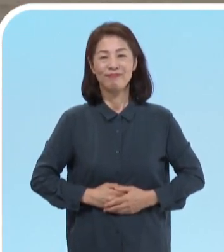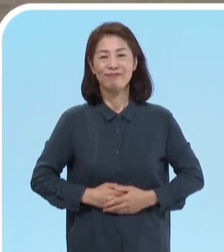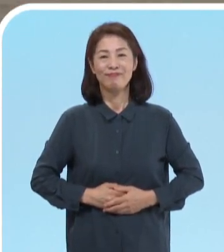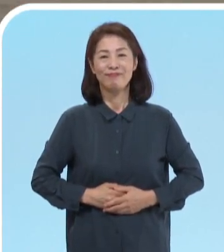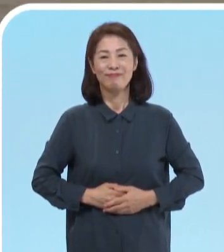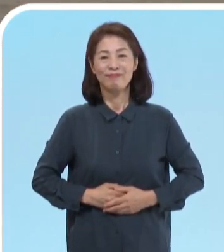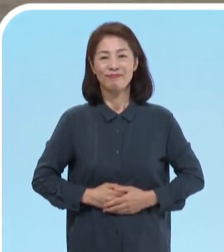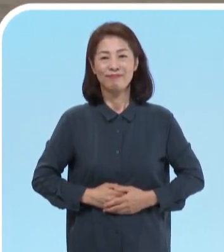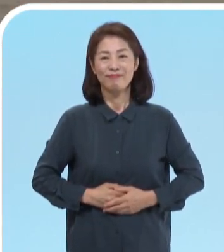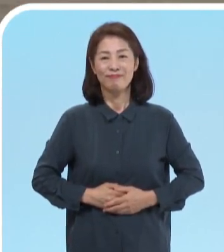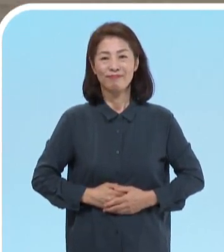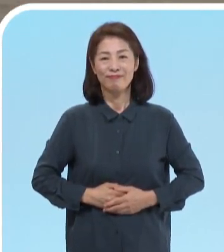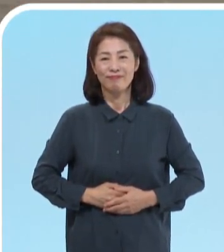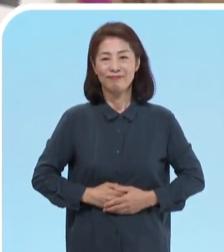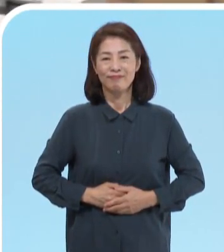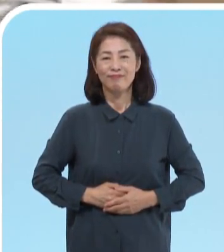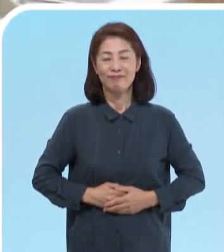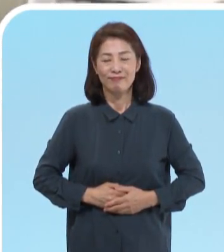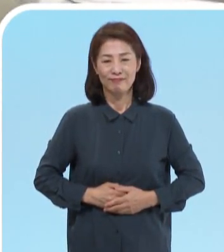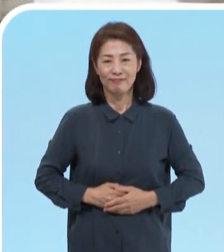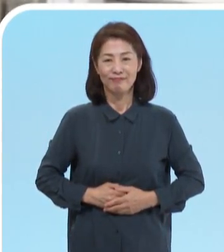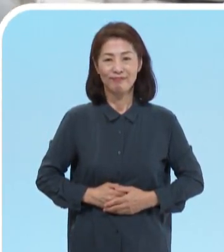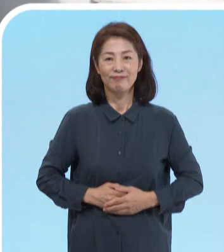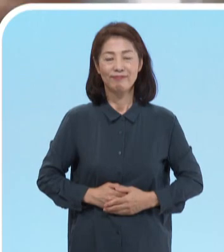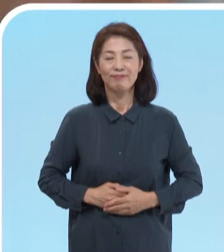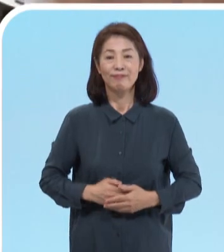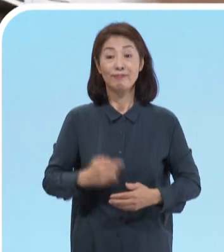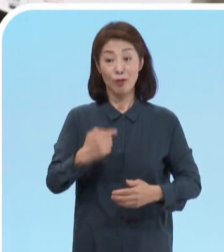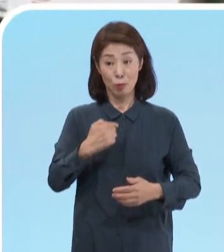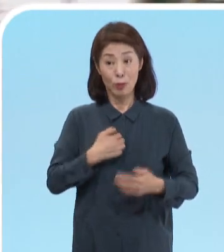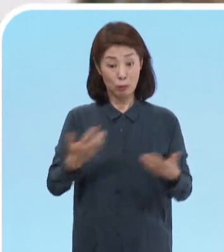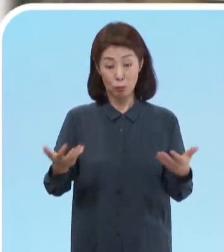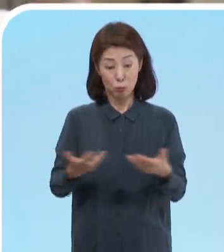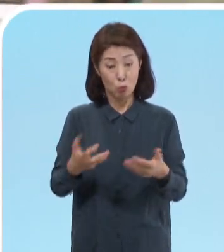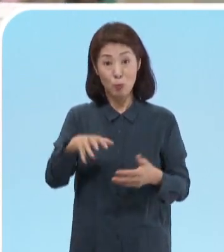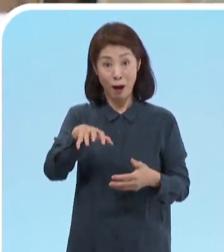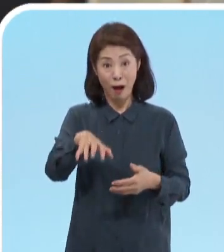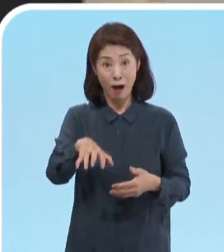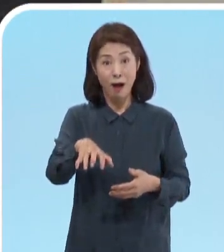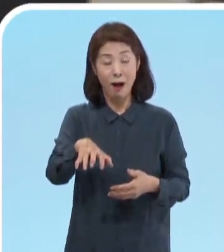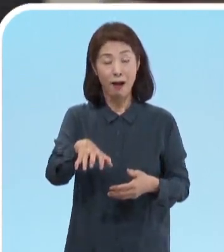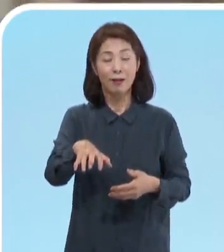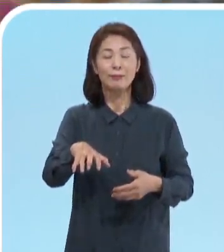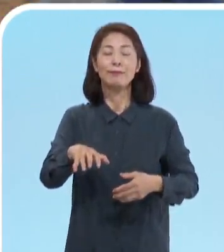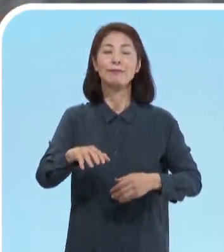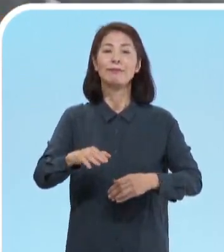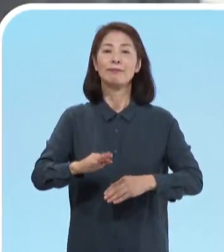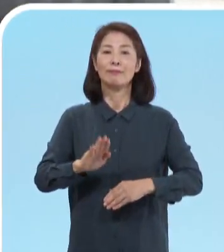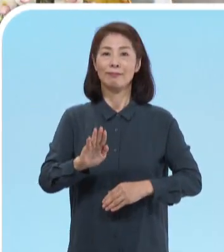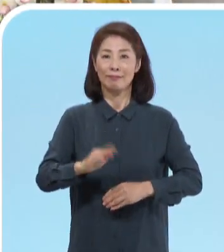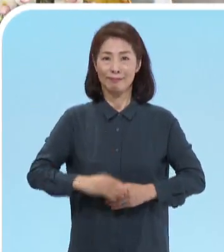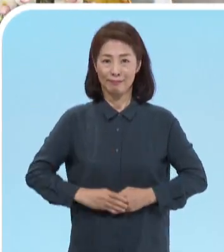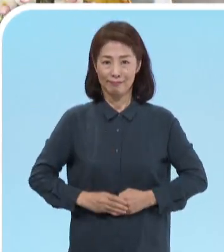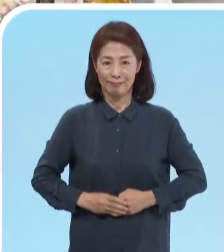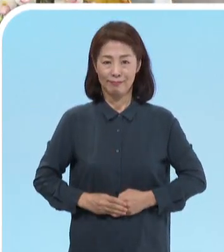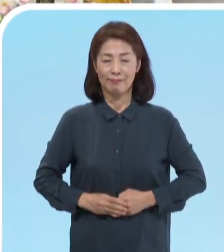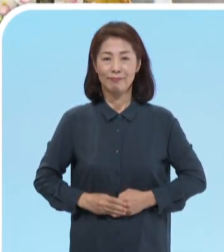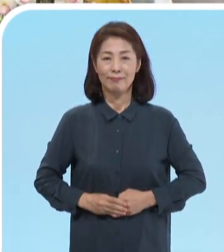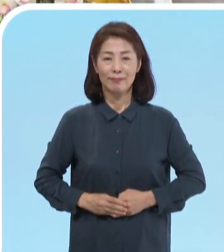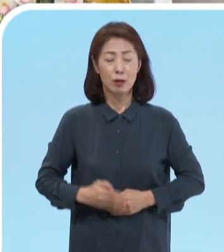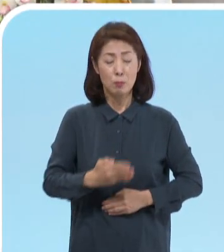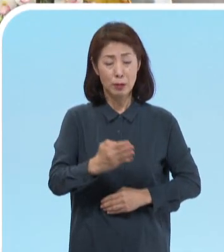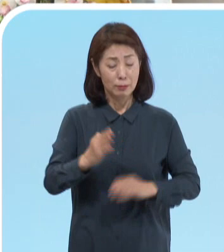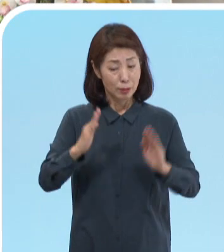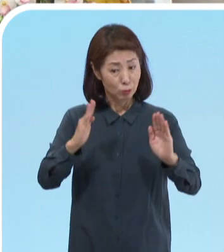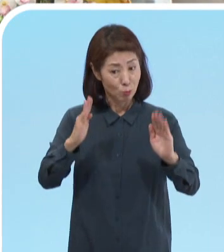はい、さあではどうぞ。 いいですか、失礼します、 うん、こちらがですね、はあ、私の職場でもある広報戦略課です。 一